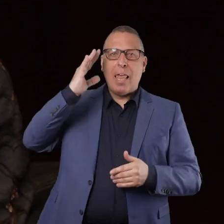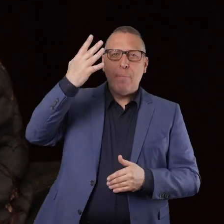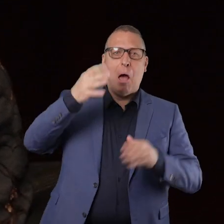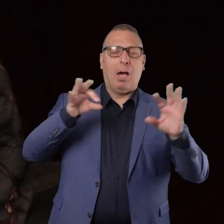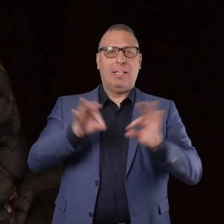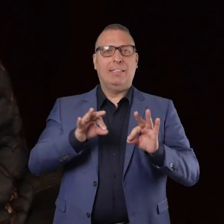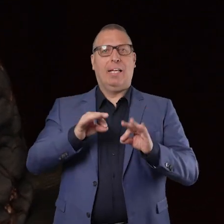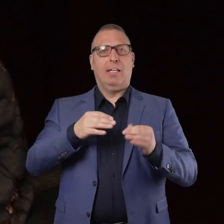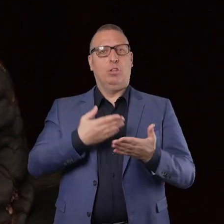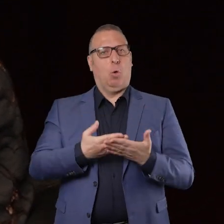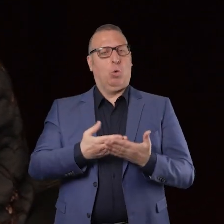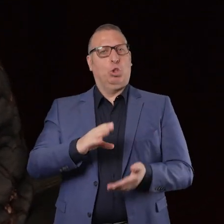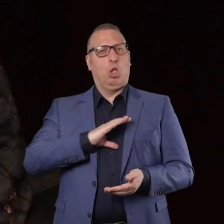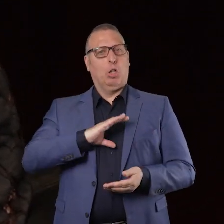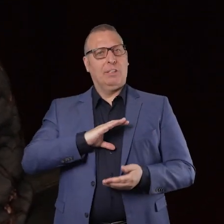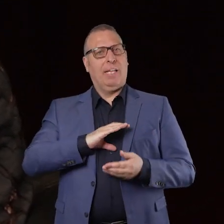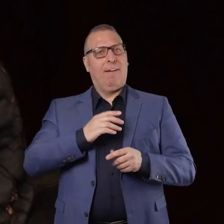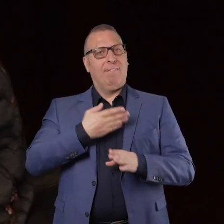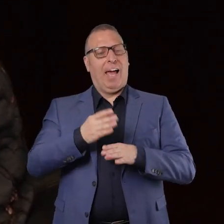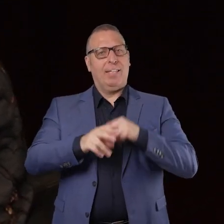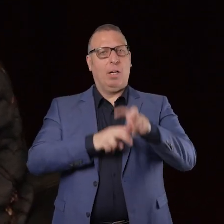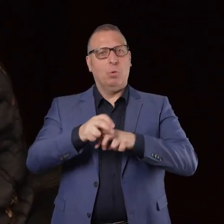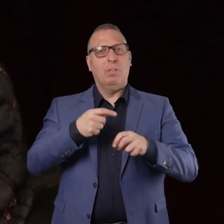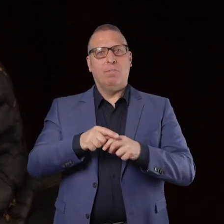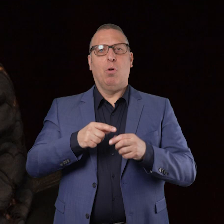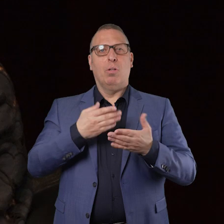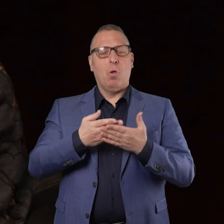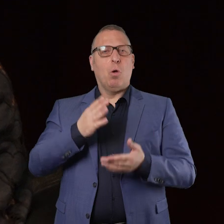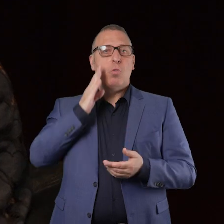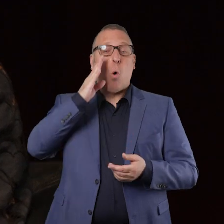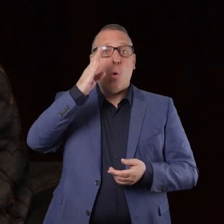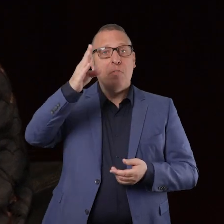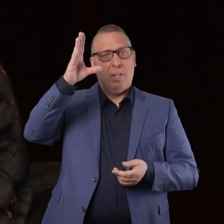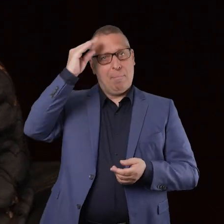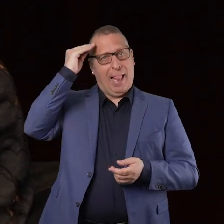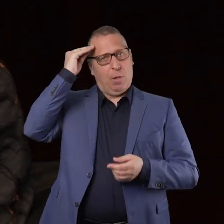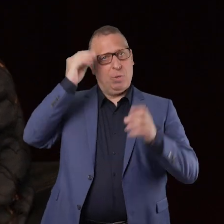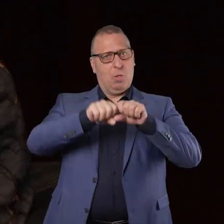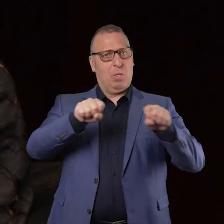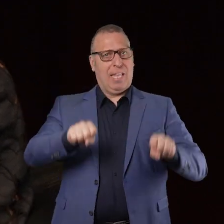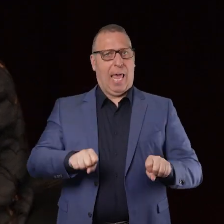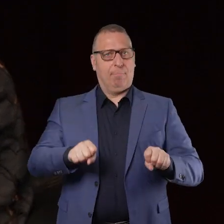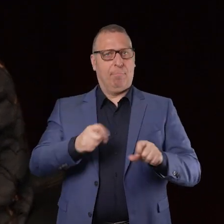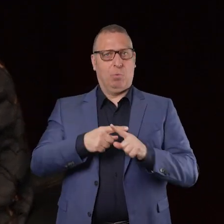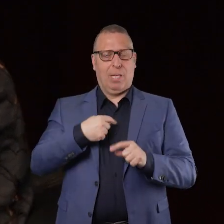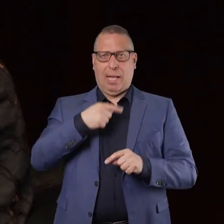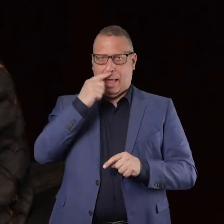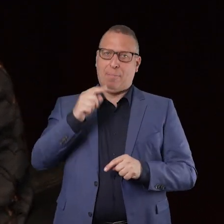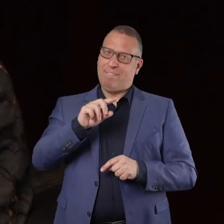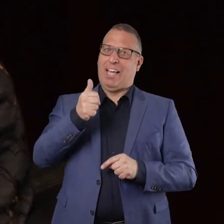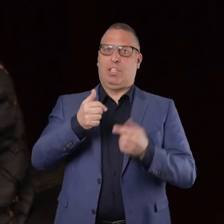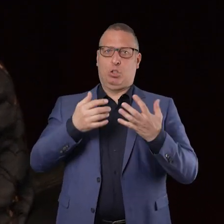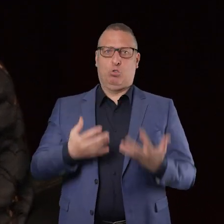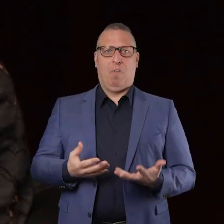Klimakrise, dass wir eben die Chance so weiterhin nutzen, dass wir uns eng austauschen im Bildungssystem, weil das ist unsere Zukunft. Und ich glaube, das ist